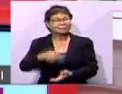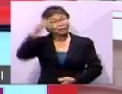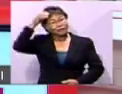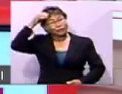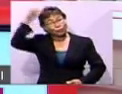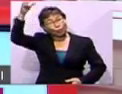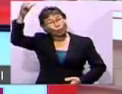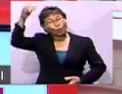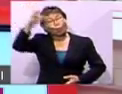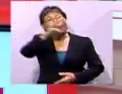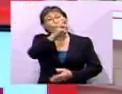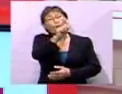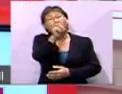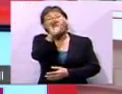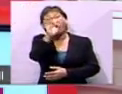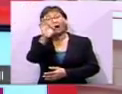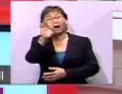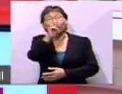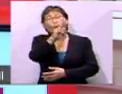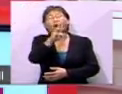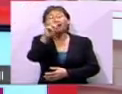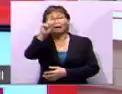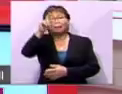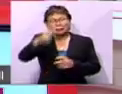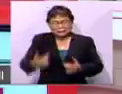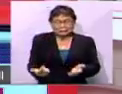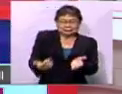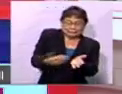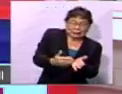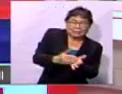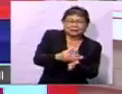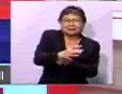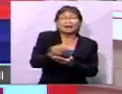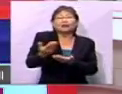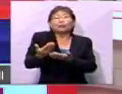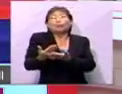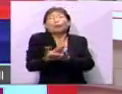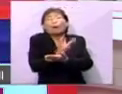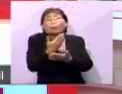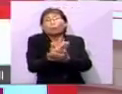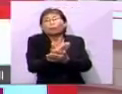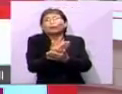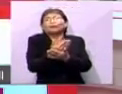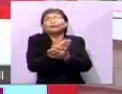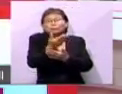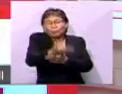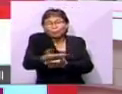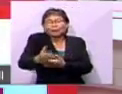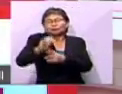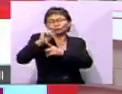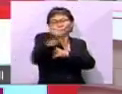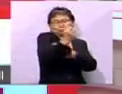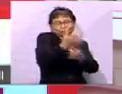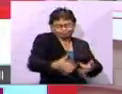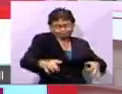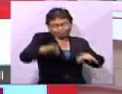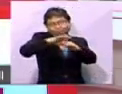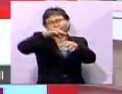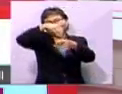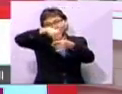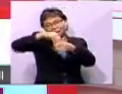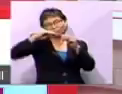Konsep wakaf perlu dihidupkan semula dan disuburkan sebagai instrumen kewangan sosial yang penting dalam